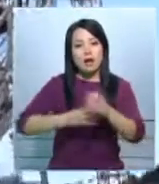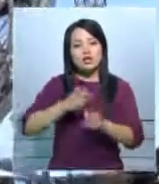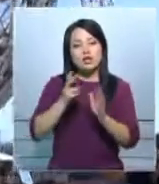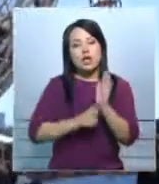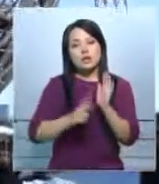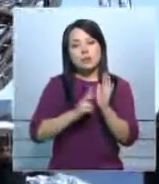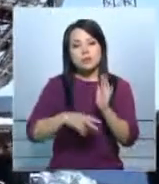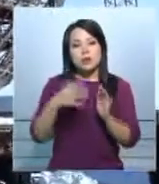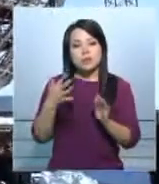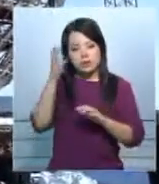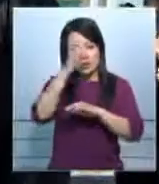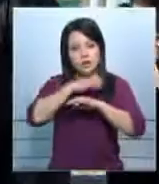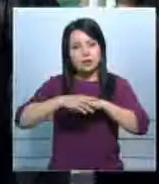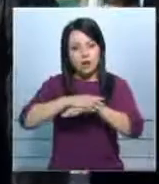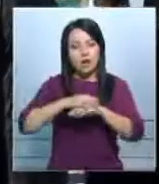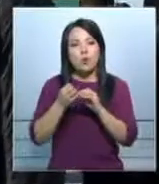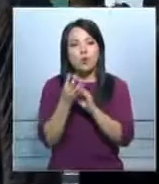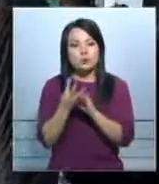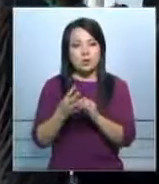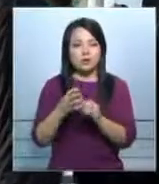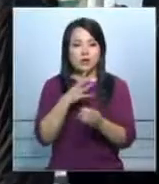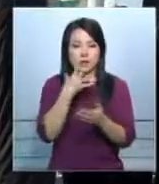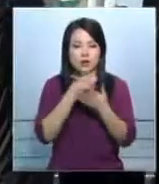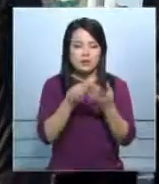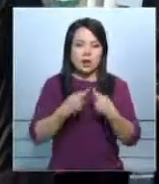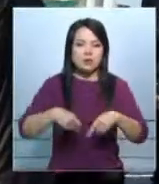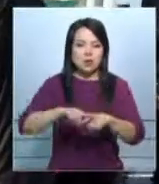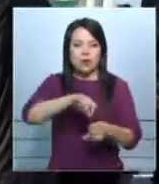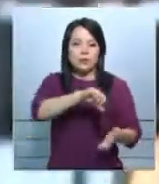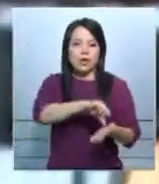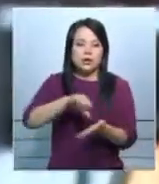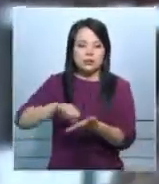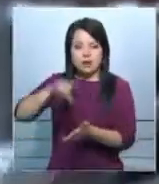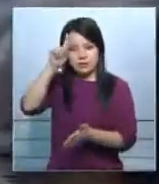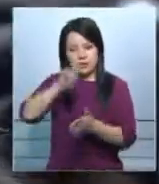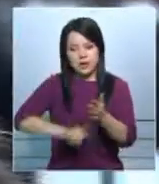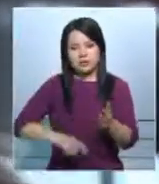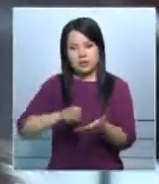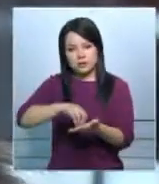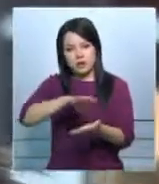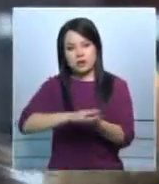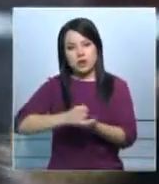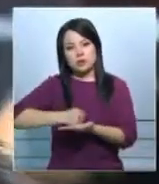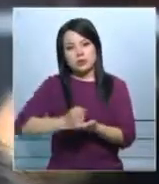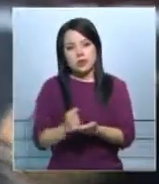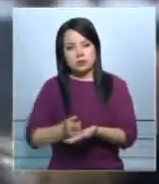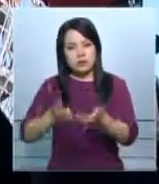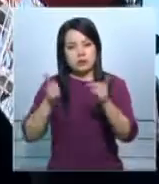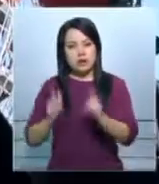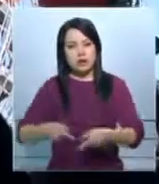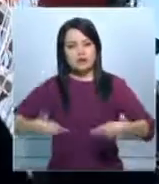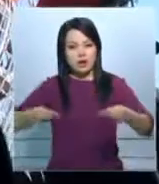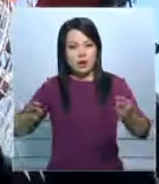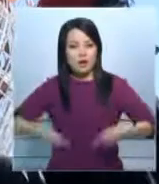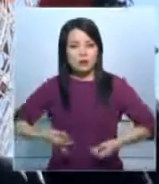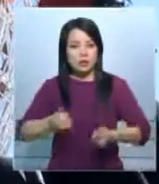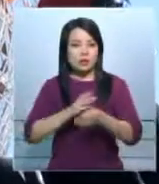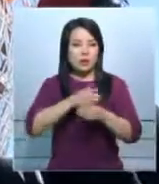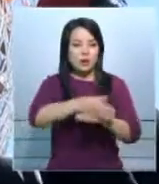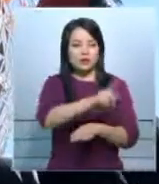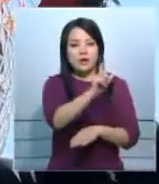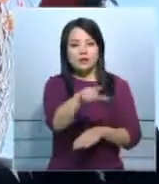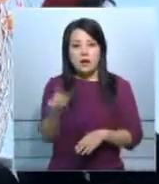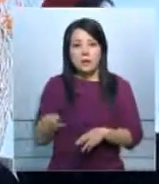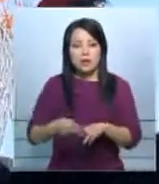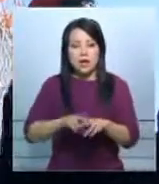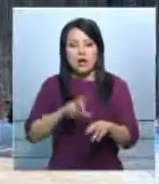75 ел мен 14 халықаралық ұйымның келетіні ресми түрде расталып отыр. Бүгін осы келісімге қол қойған меймандар экспо